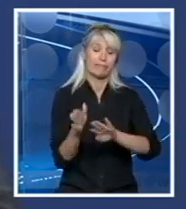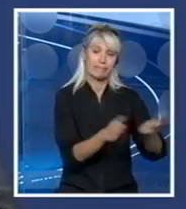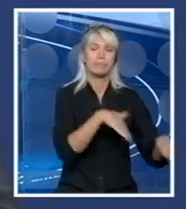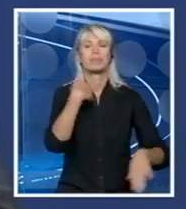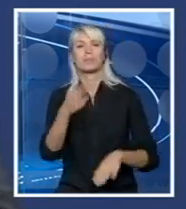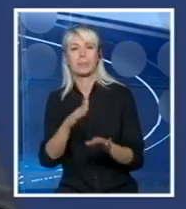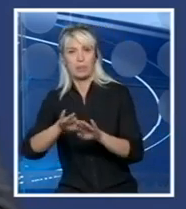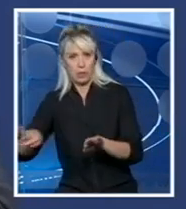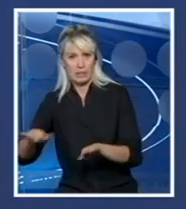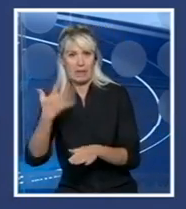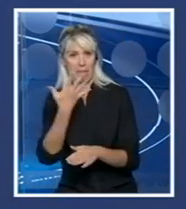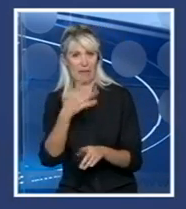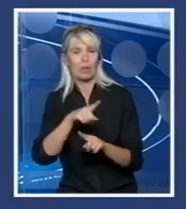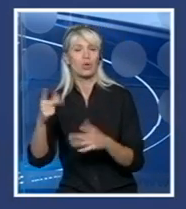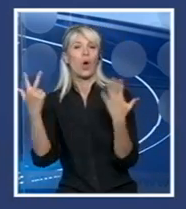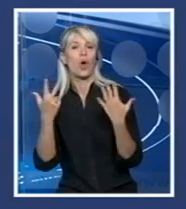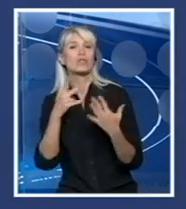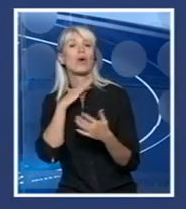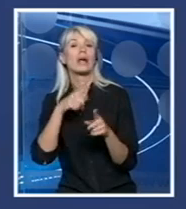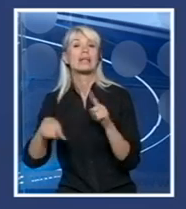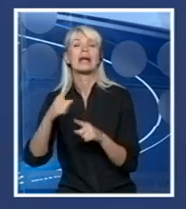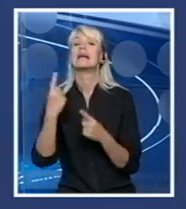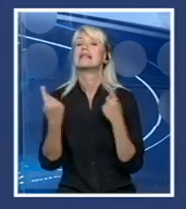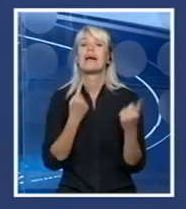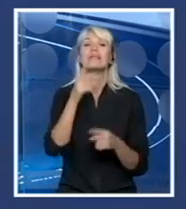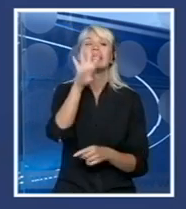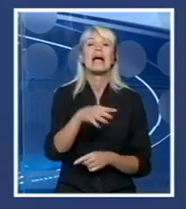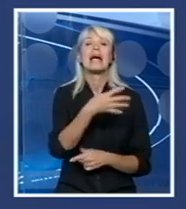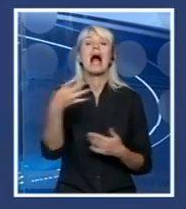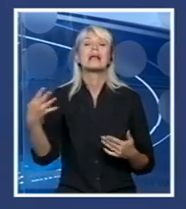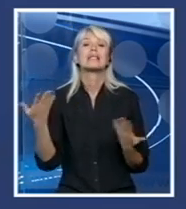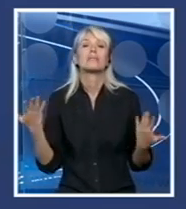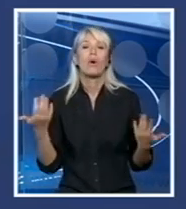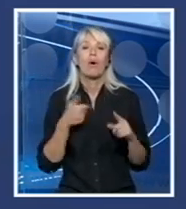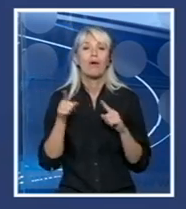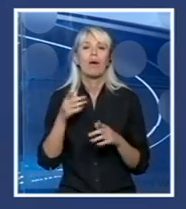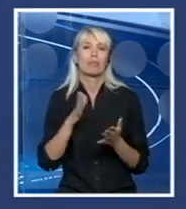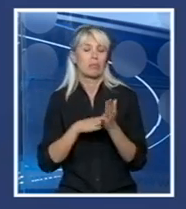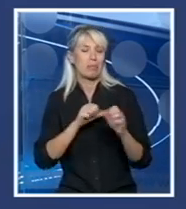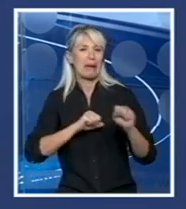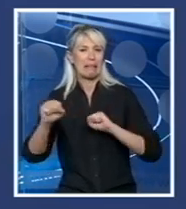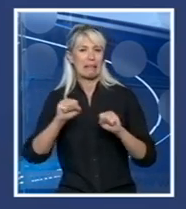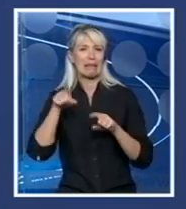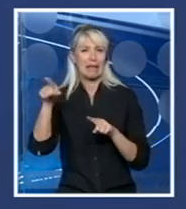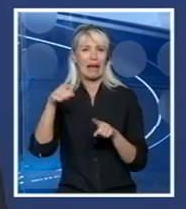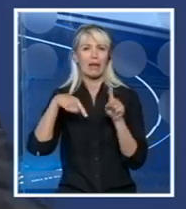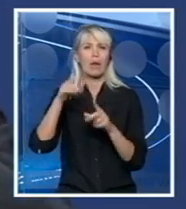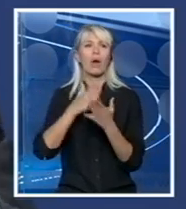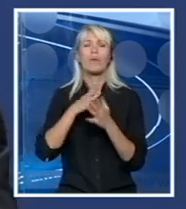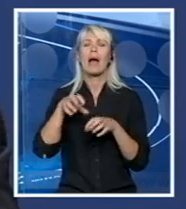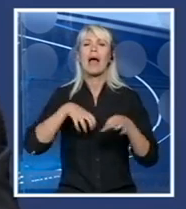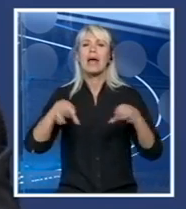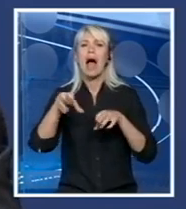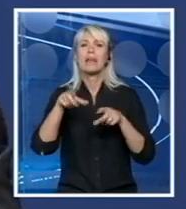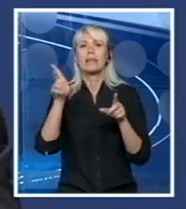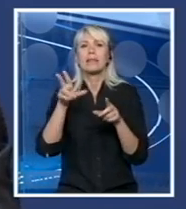rasporeda časova. Sad su to finese. Zavisi ako imate kao direktor škole više radnika koji radi u 2 škole i možete primeniti sistem da idu